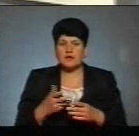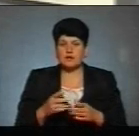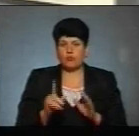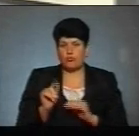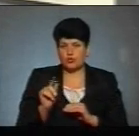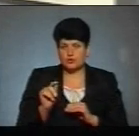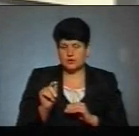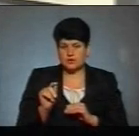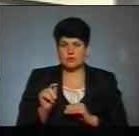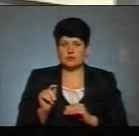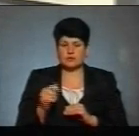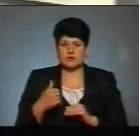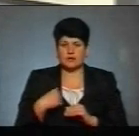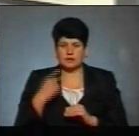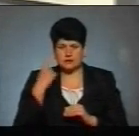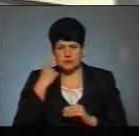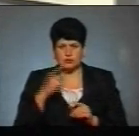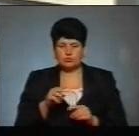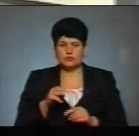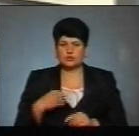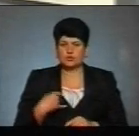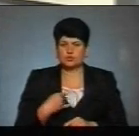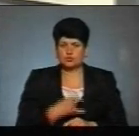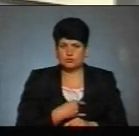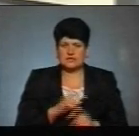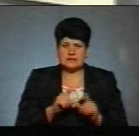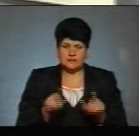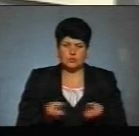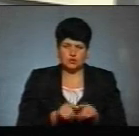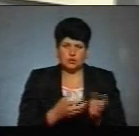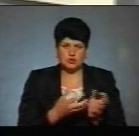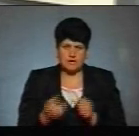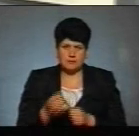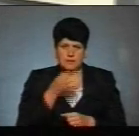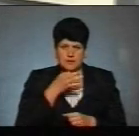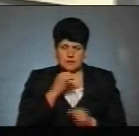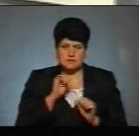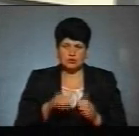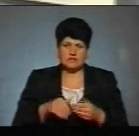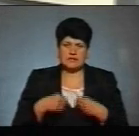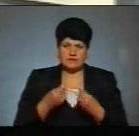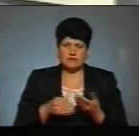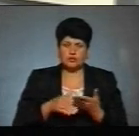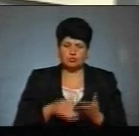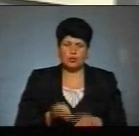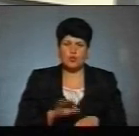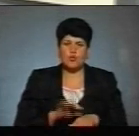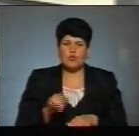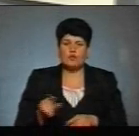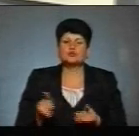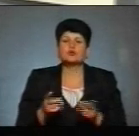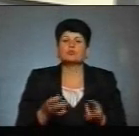ЮТУБ, це наша фізіопульмонологічна лікарня, вона отримує також медикаменти, де можемо надавати допомогу нашим хворим. Що